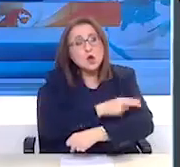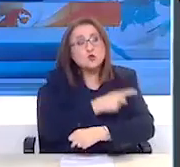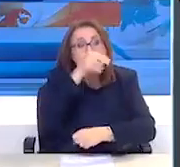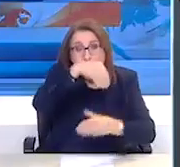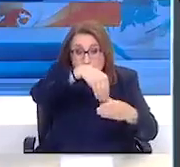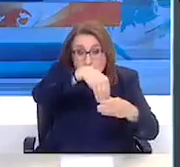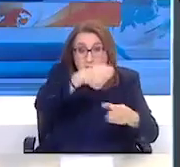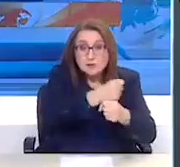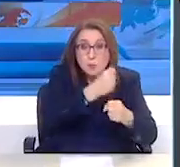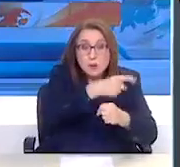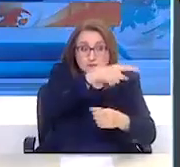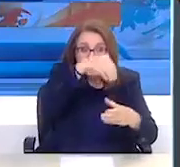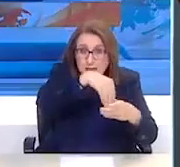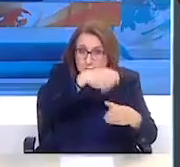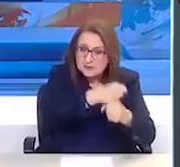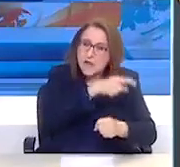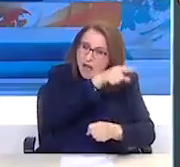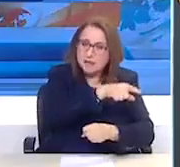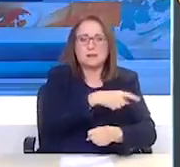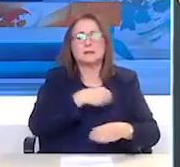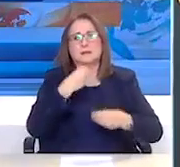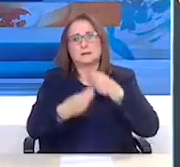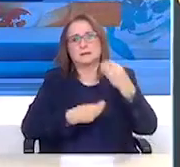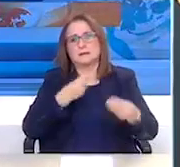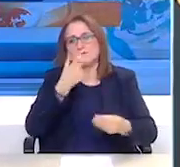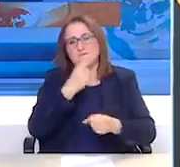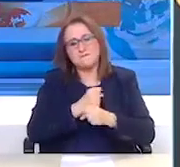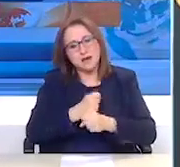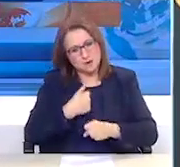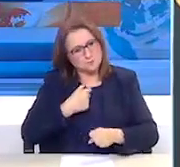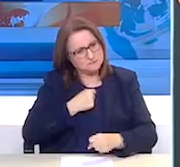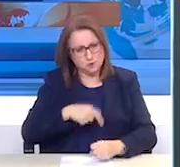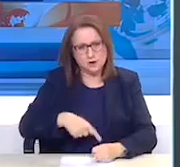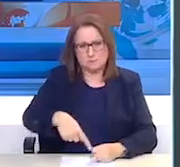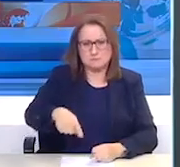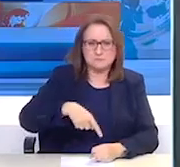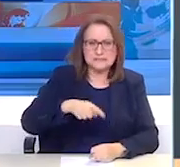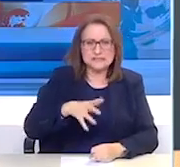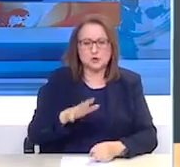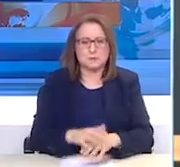οποία δουλεύουν οι συνάδελφοι υγειονομικοί. Πολύ γρήγορα θα είναι αυτή η δυνατότητα έτοιμη.